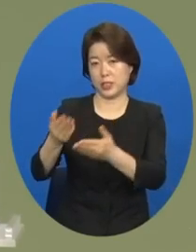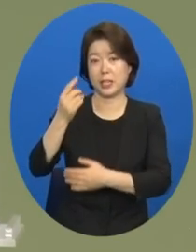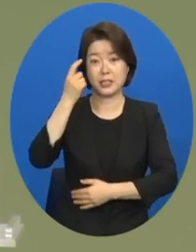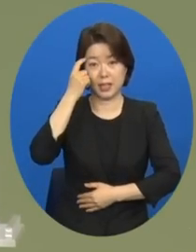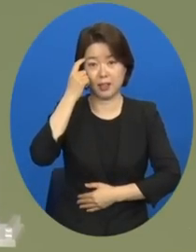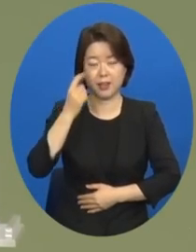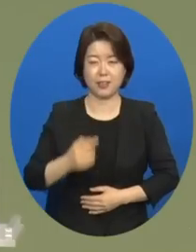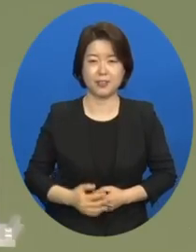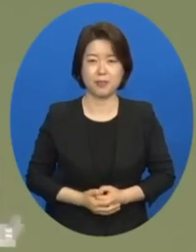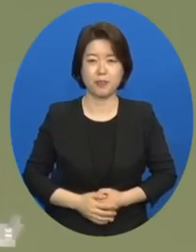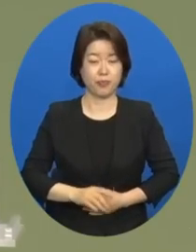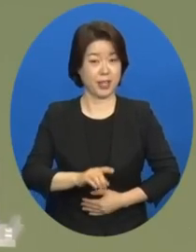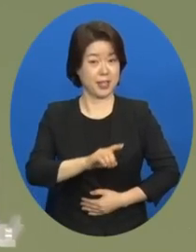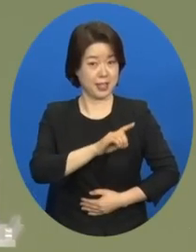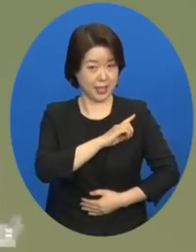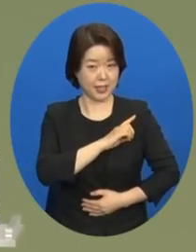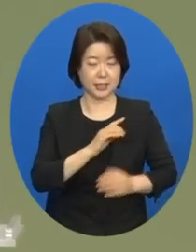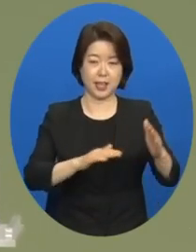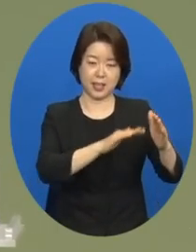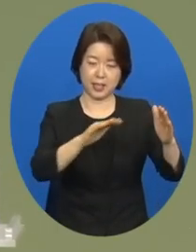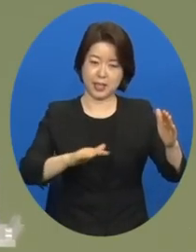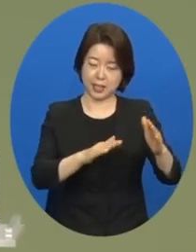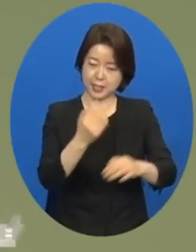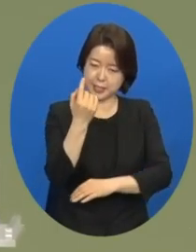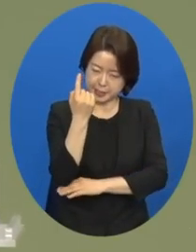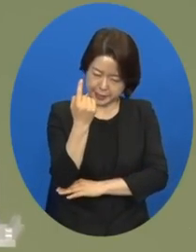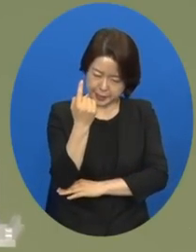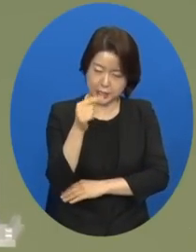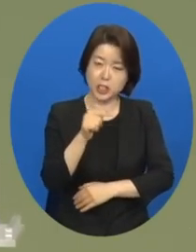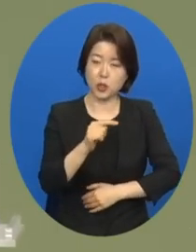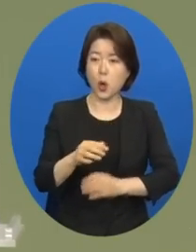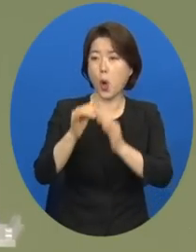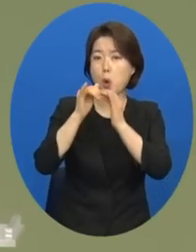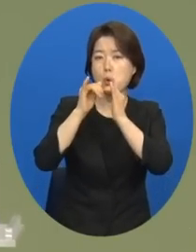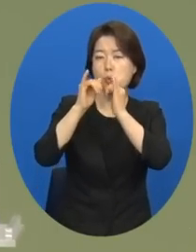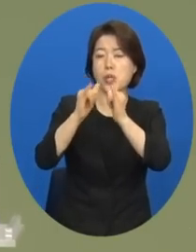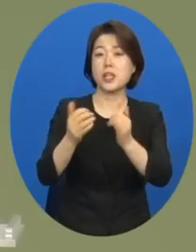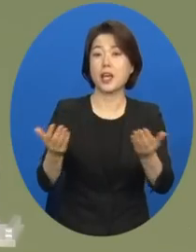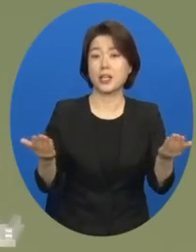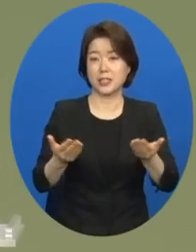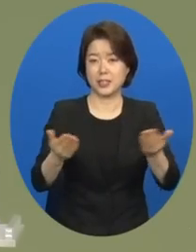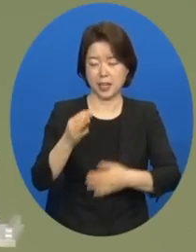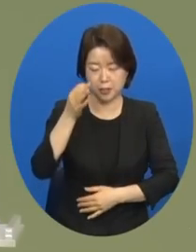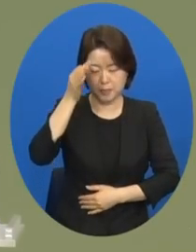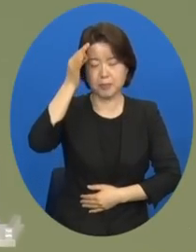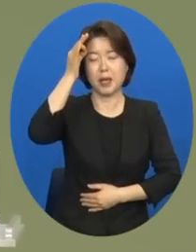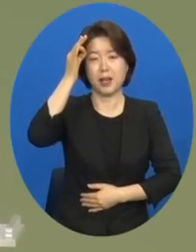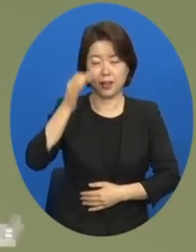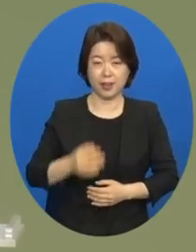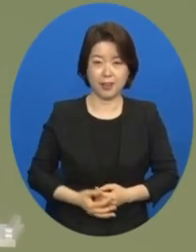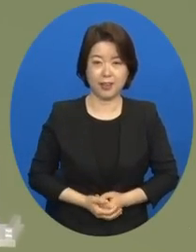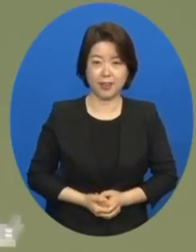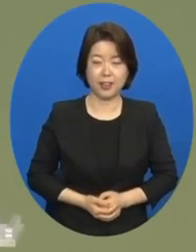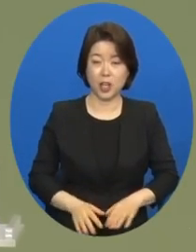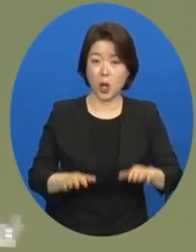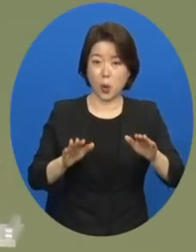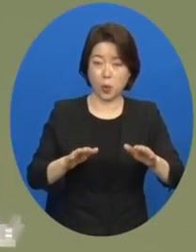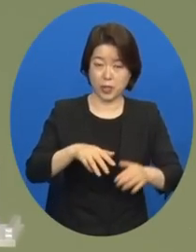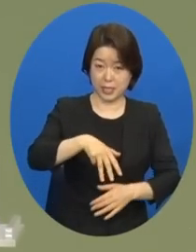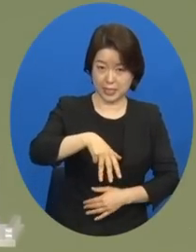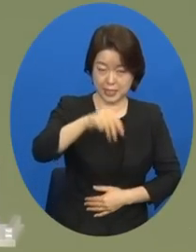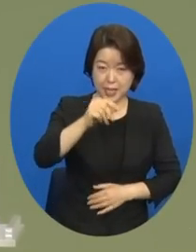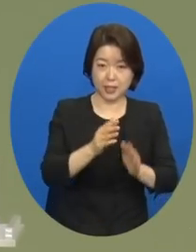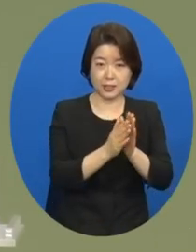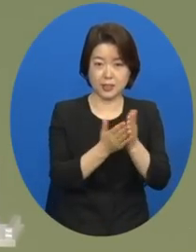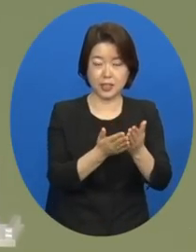가장 그 가정을 지키는 것이 위대한 일이라는 걸 제가 깨달았어요 그래서 오늘은 창세기